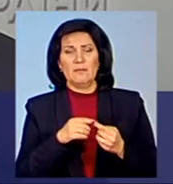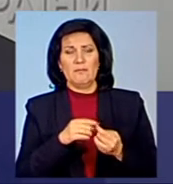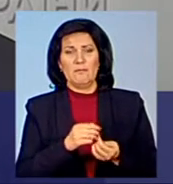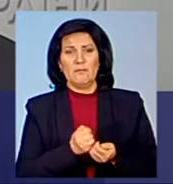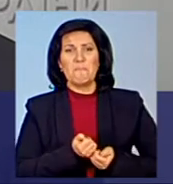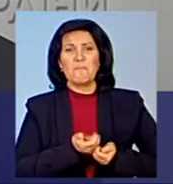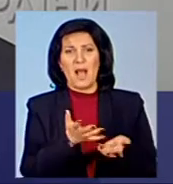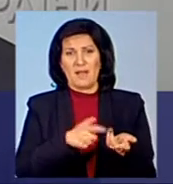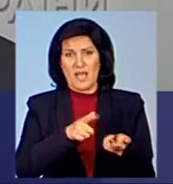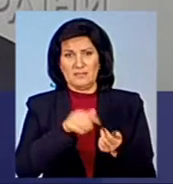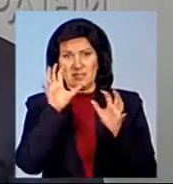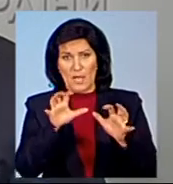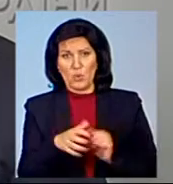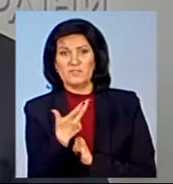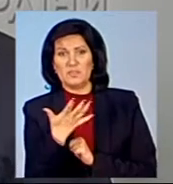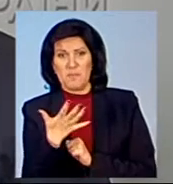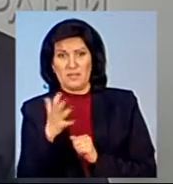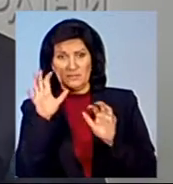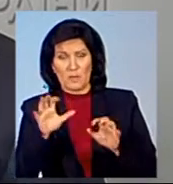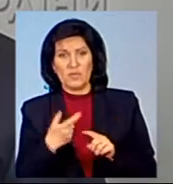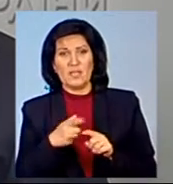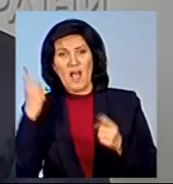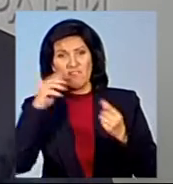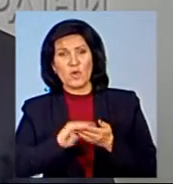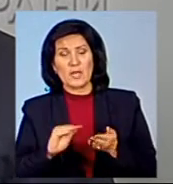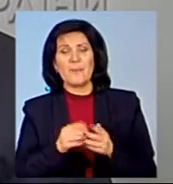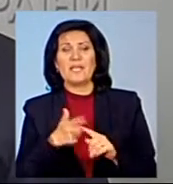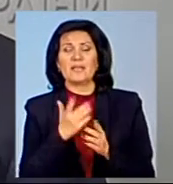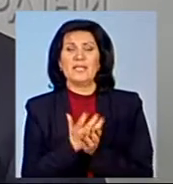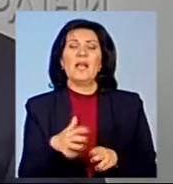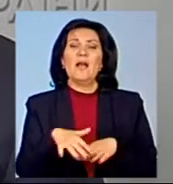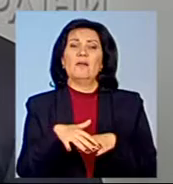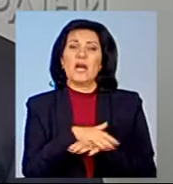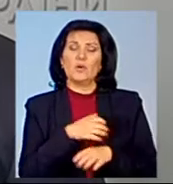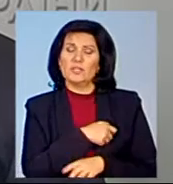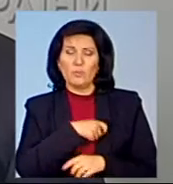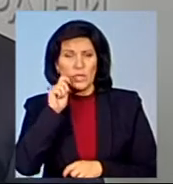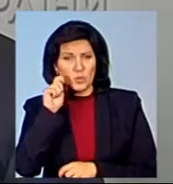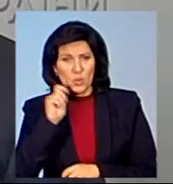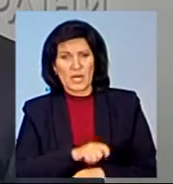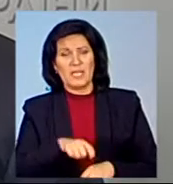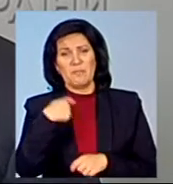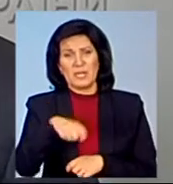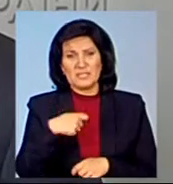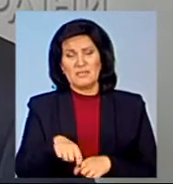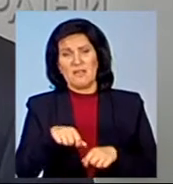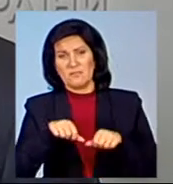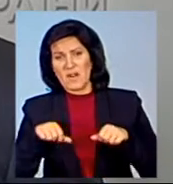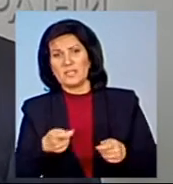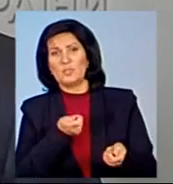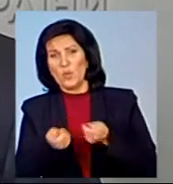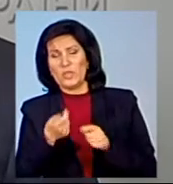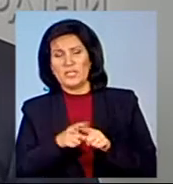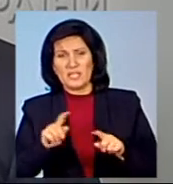законів, 35 законів, авторами яких є народні депутати України, фракції групи українського парламенту, президент і уряд,